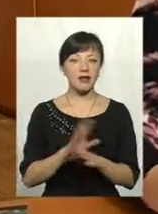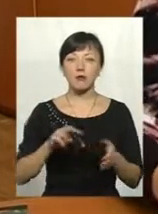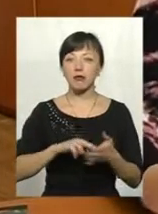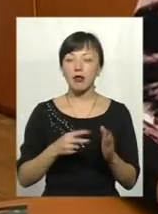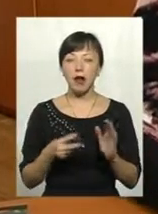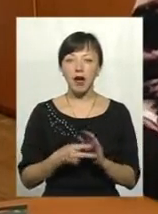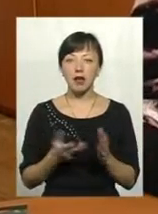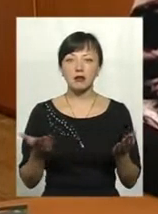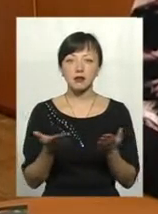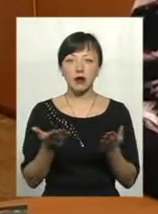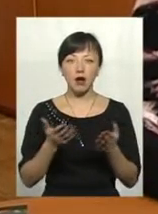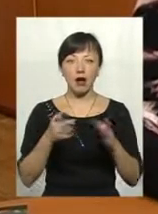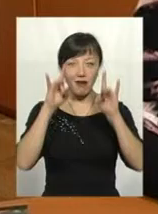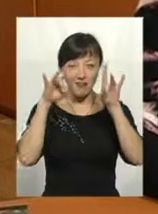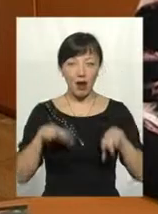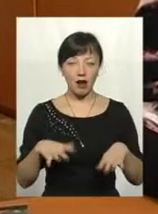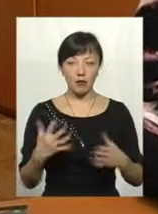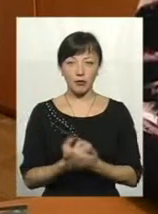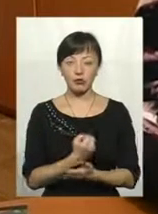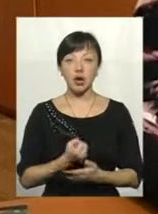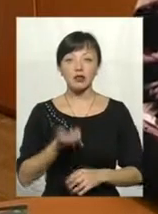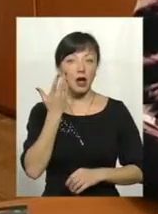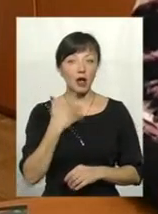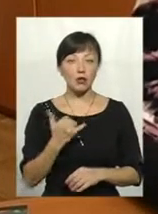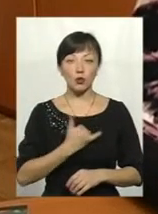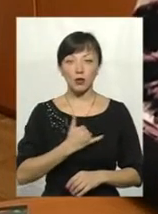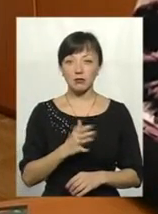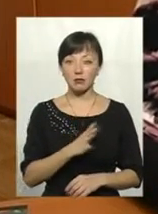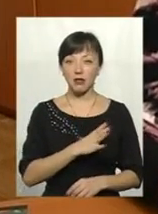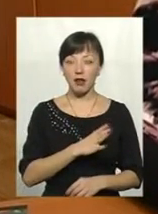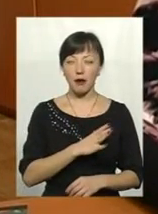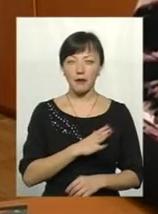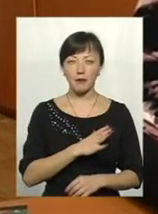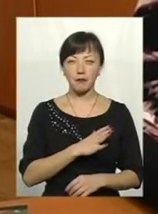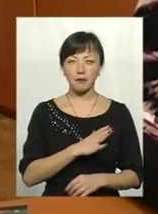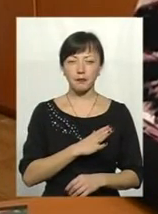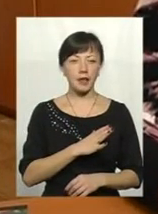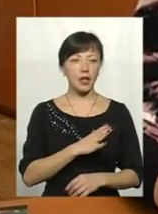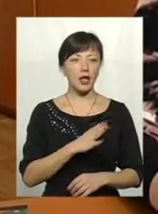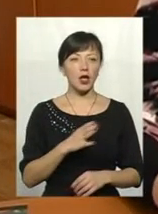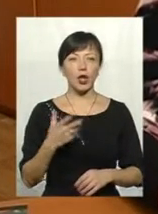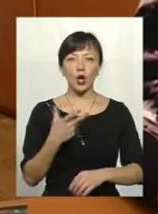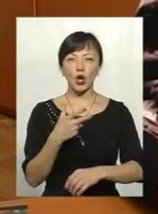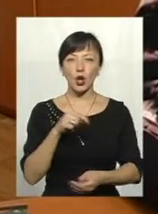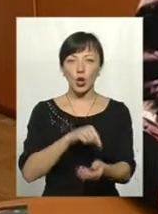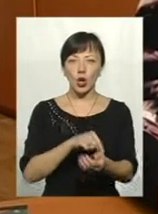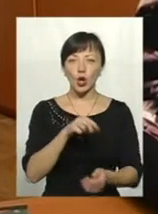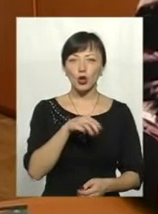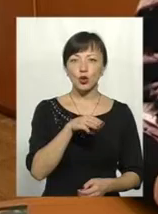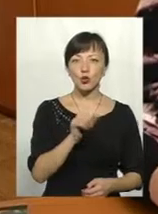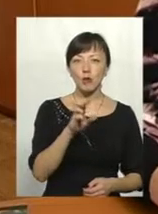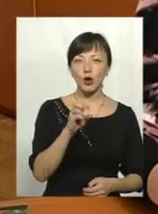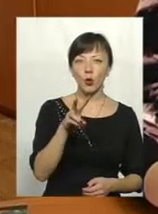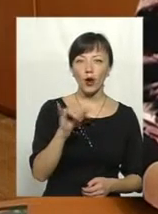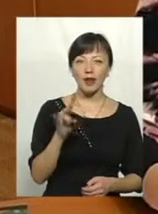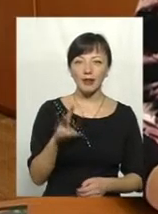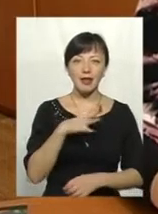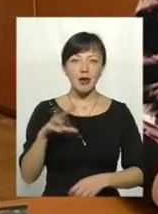как-то аврально получается. Поэтому, когда у нас был туберкулин, не было БЦЖ. Мы не